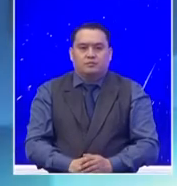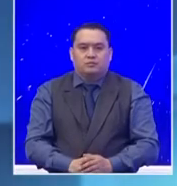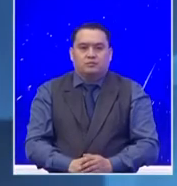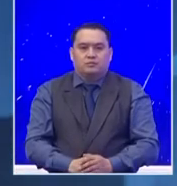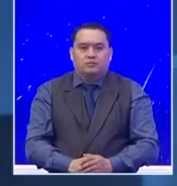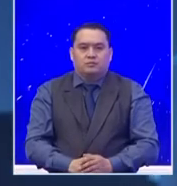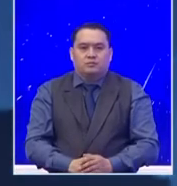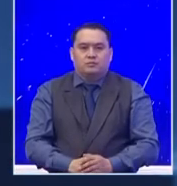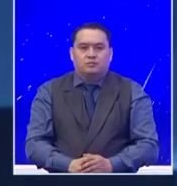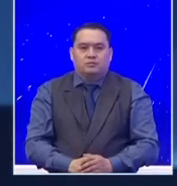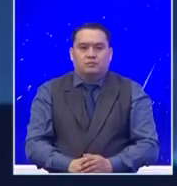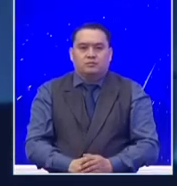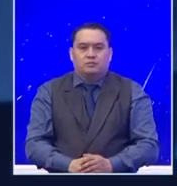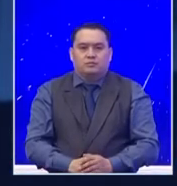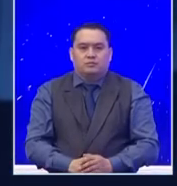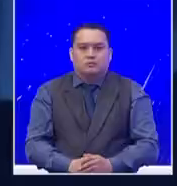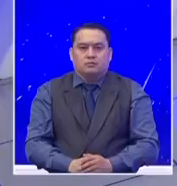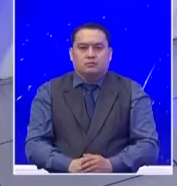телекомпания ЖТСУ, из Капшигая.